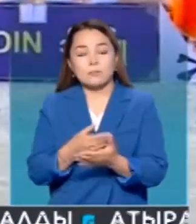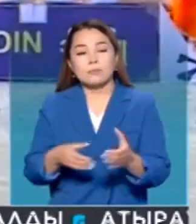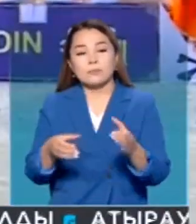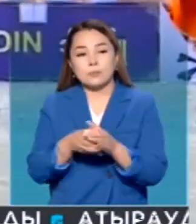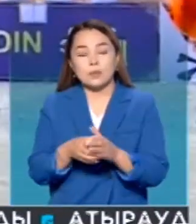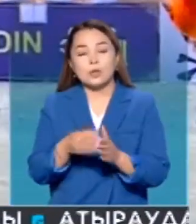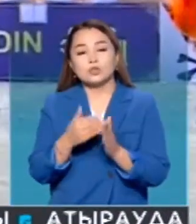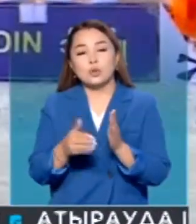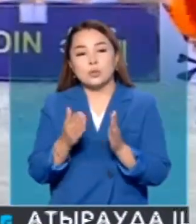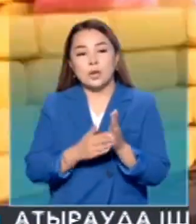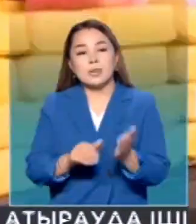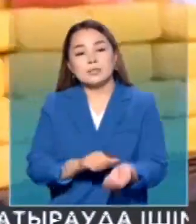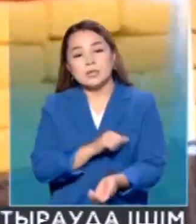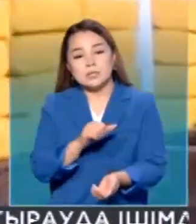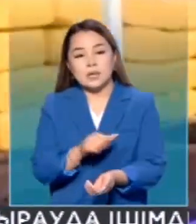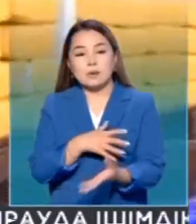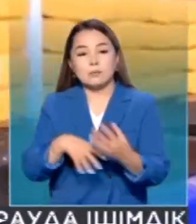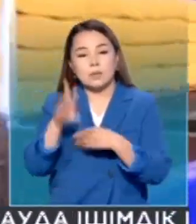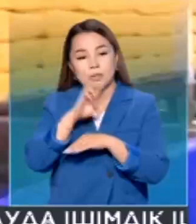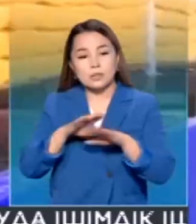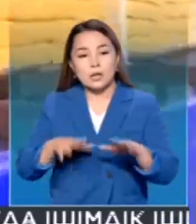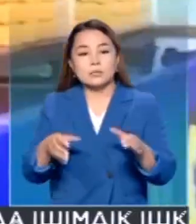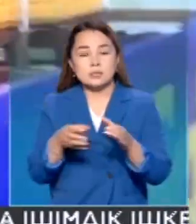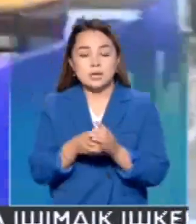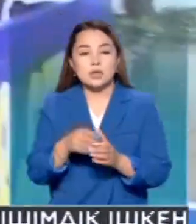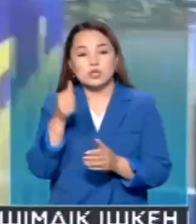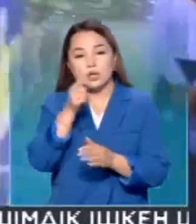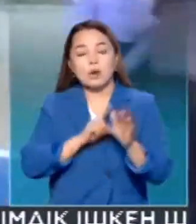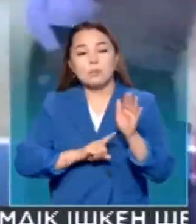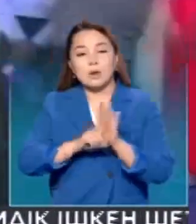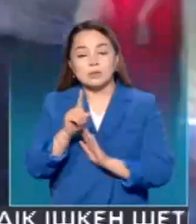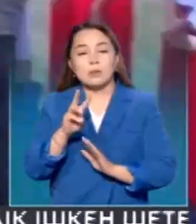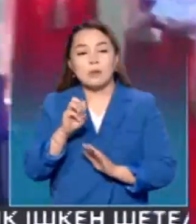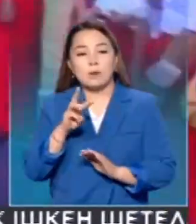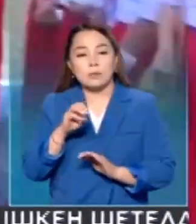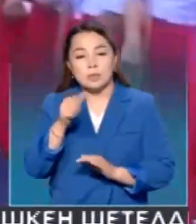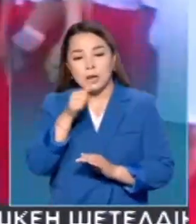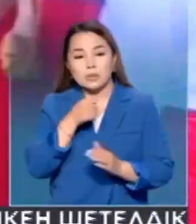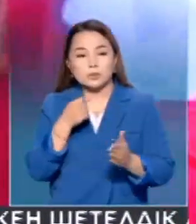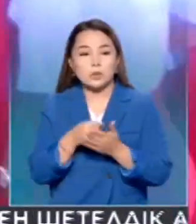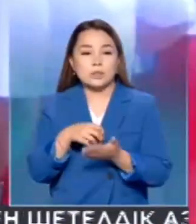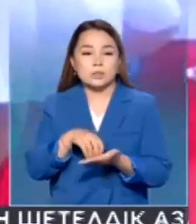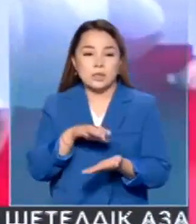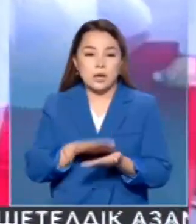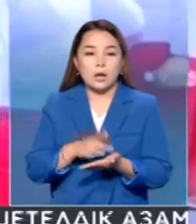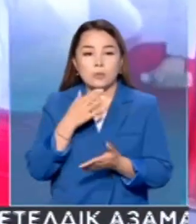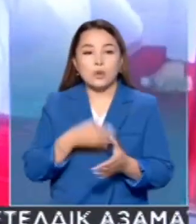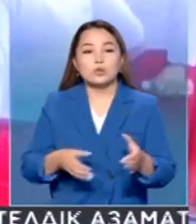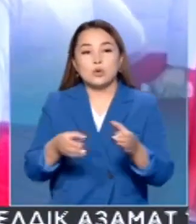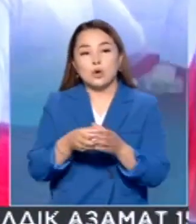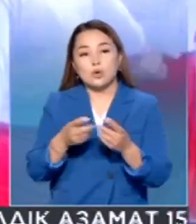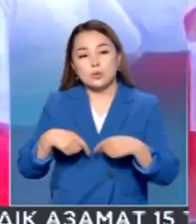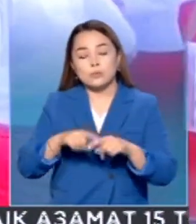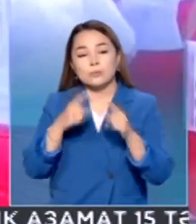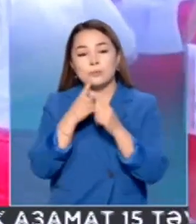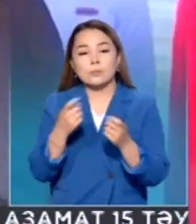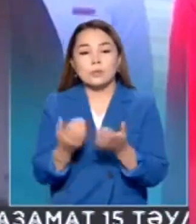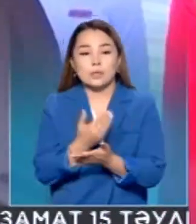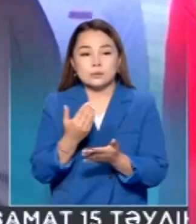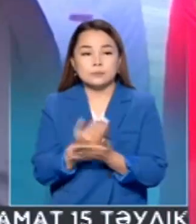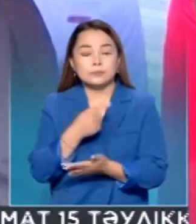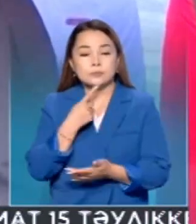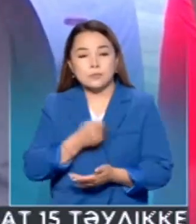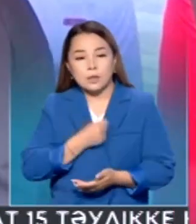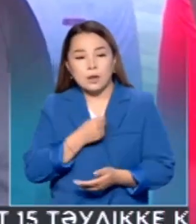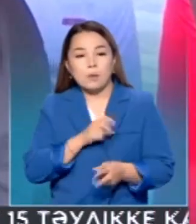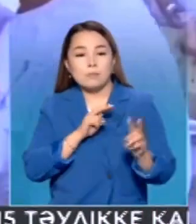хабарлауынша жойылған есірткі бүкіл ел аумағынан жыл басынан мамыр айына дейін тәркіленген. Біркен ұлттар ұйымының баяндамасына қарағанда